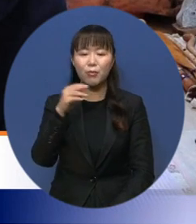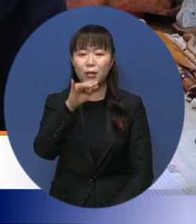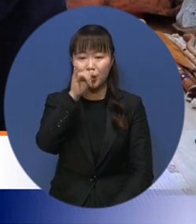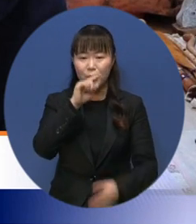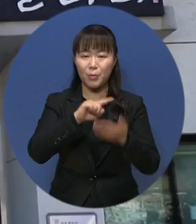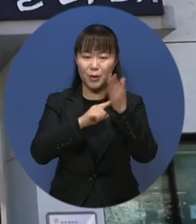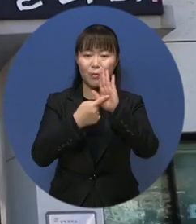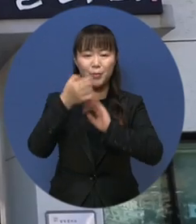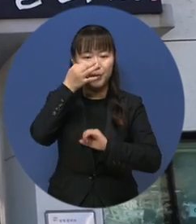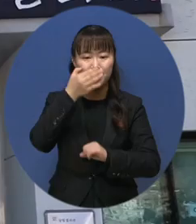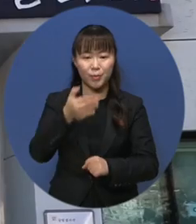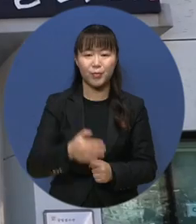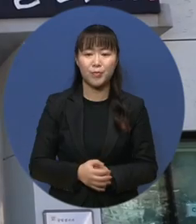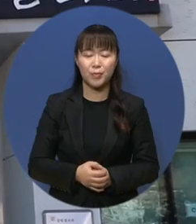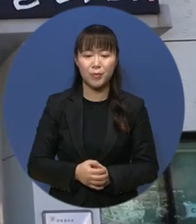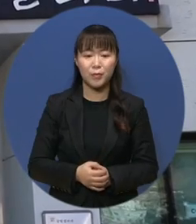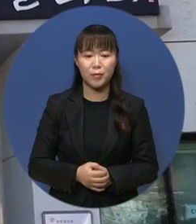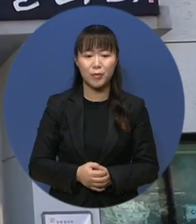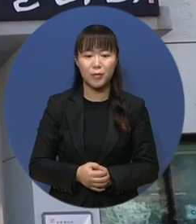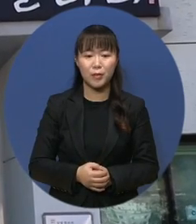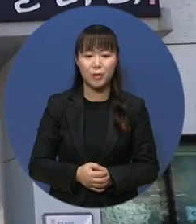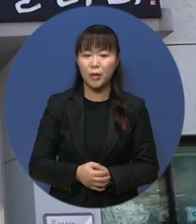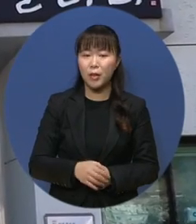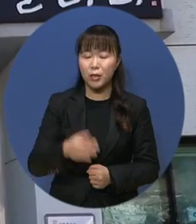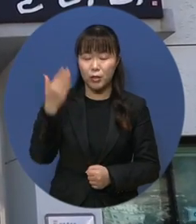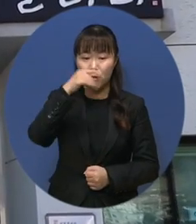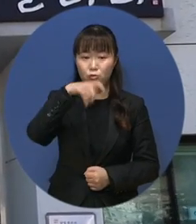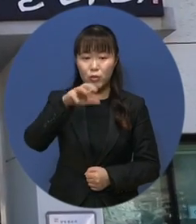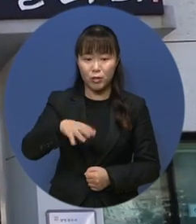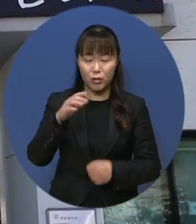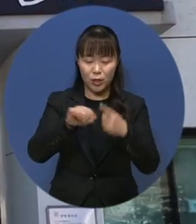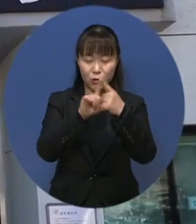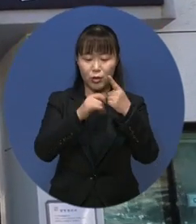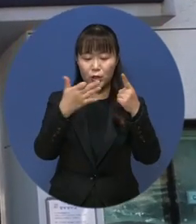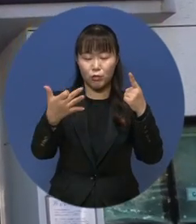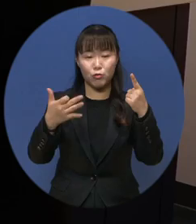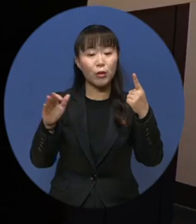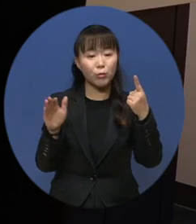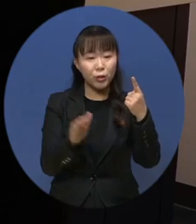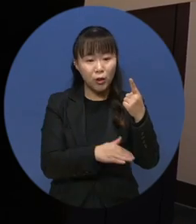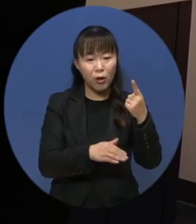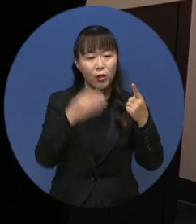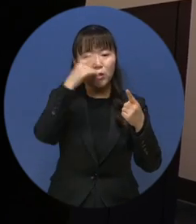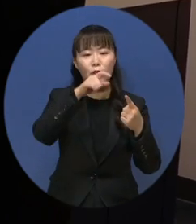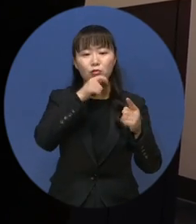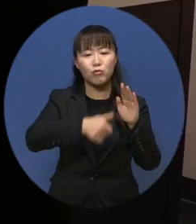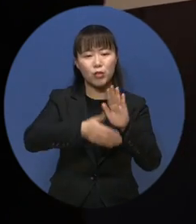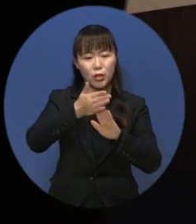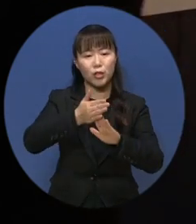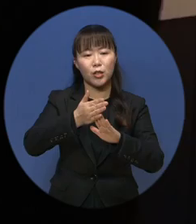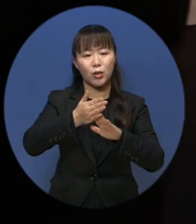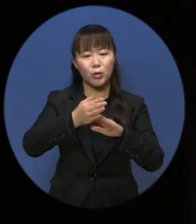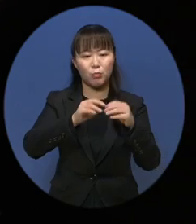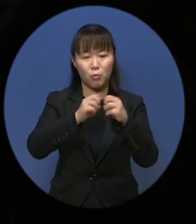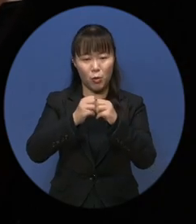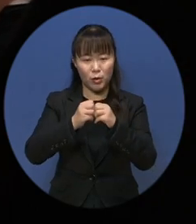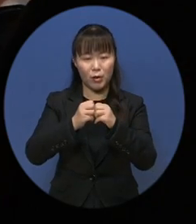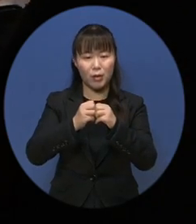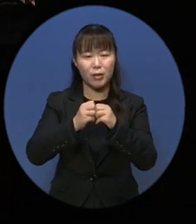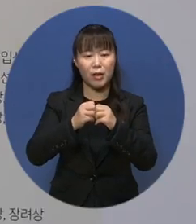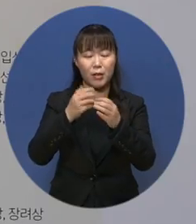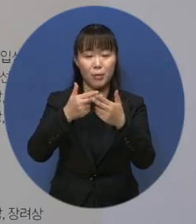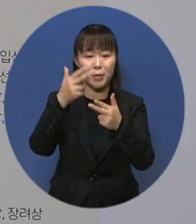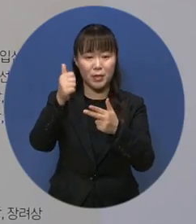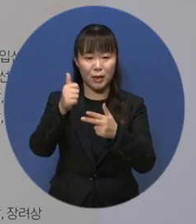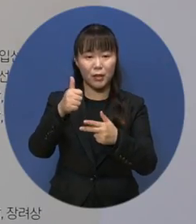만나봤습니다. 여수 달빛 갤러리에서는 지난 1월 19일부터 여수시 공예협회장을 맡고 있는